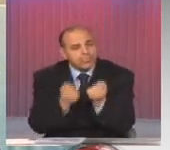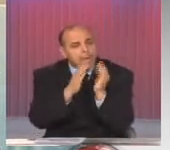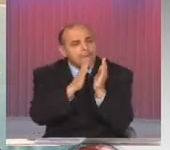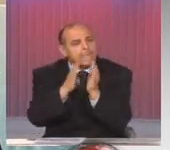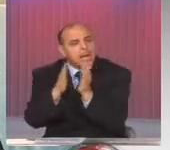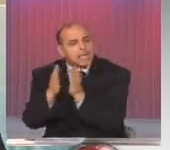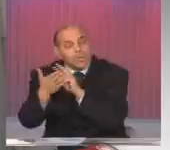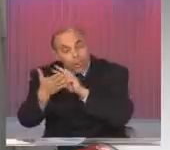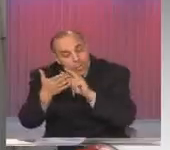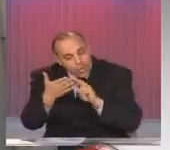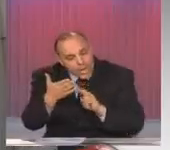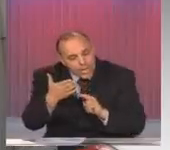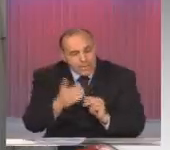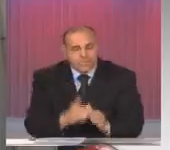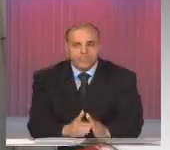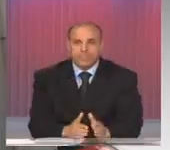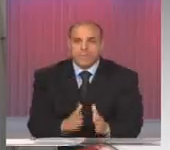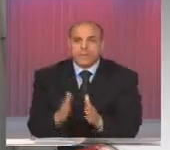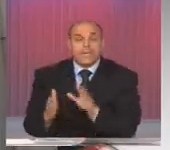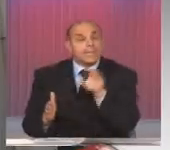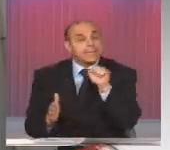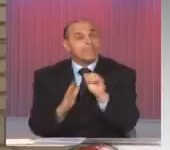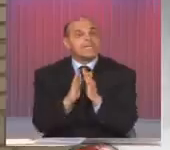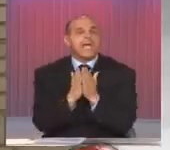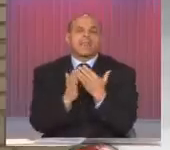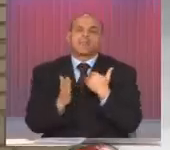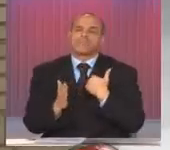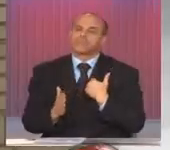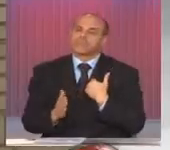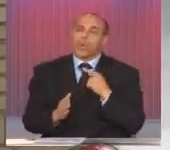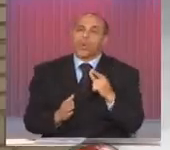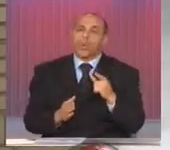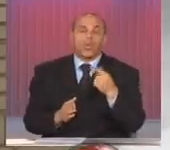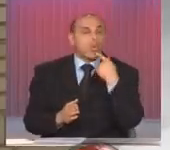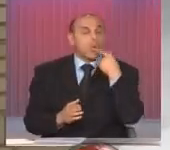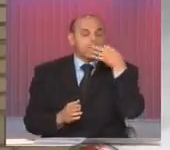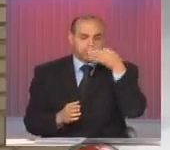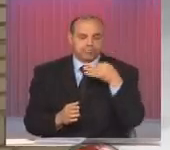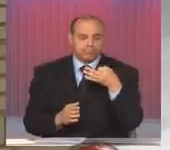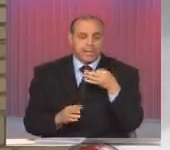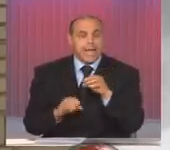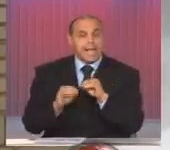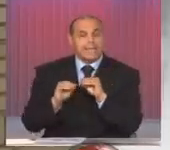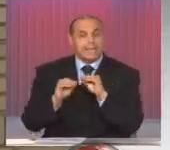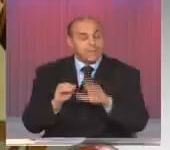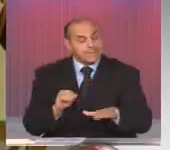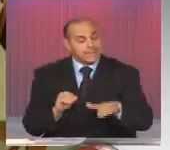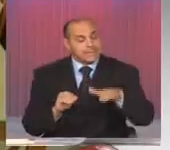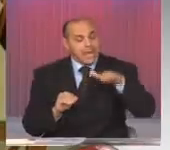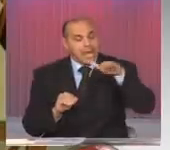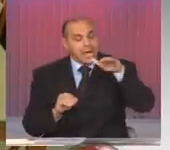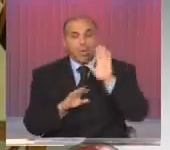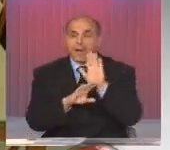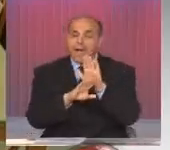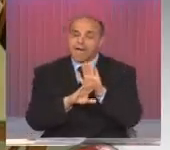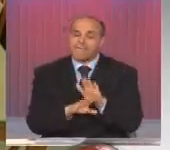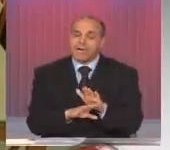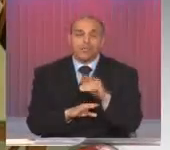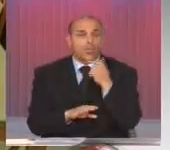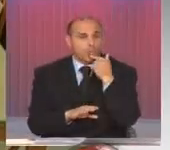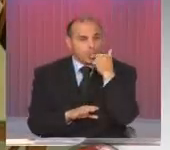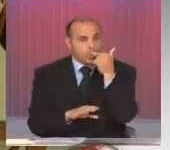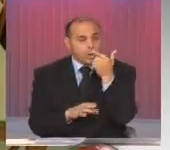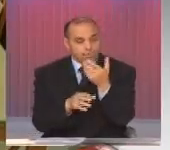بالمكتبات والمطالعة. التمسك بالكتاب كأحد أبرز المصادر الأساسية لتربية الناشئة والحفاظ عليه